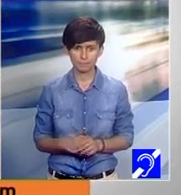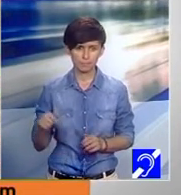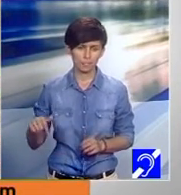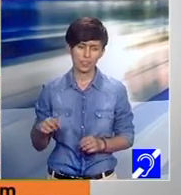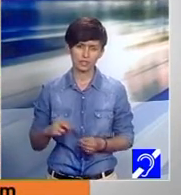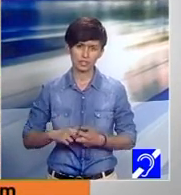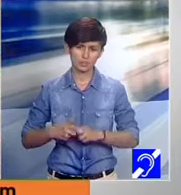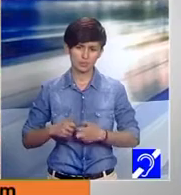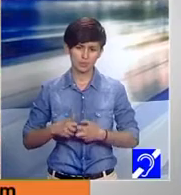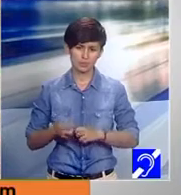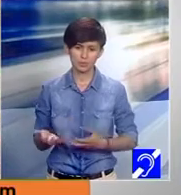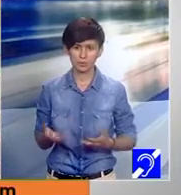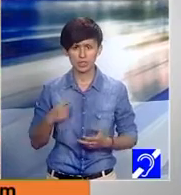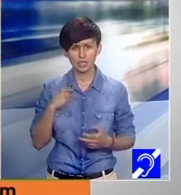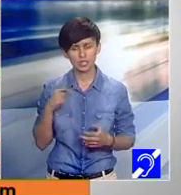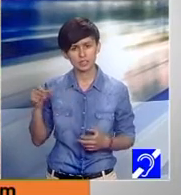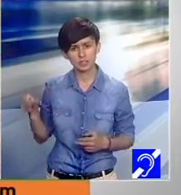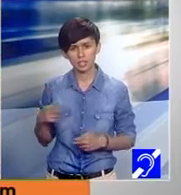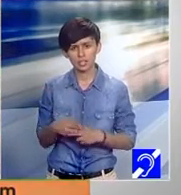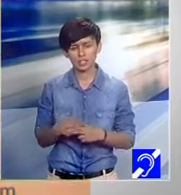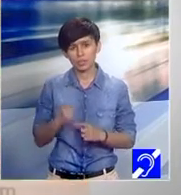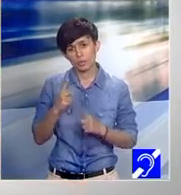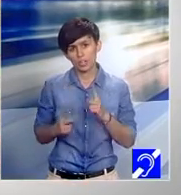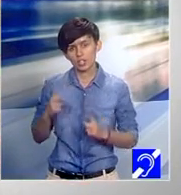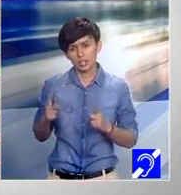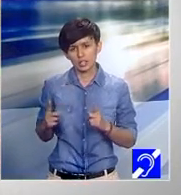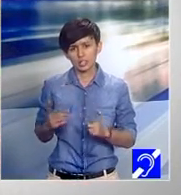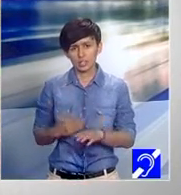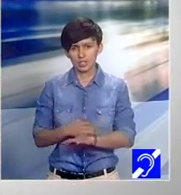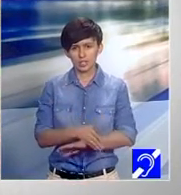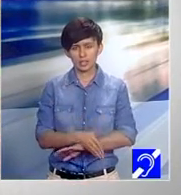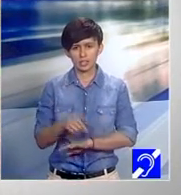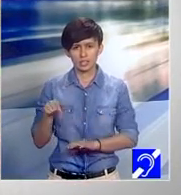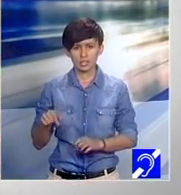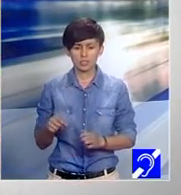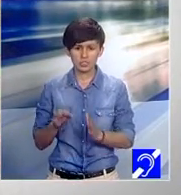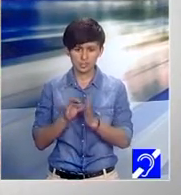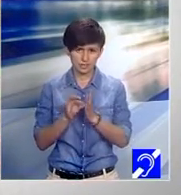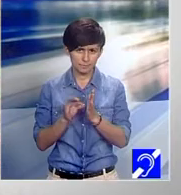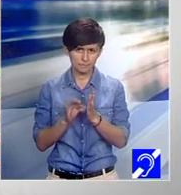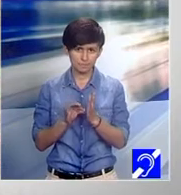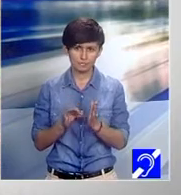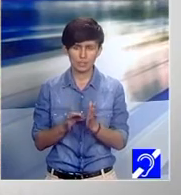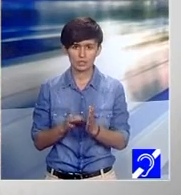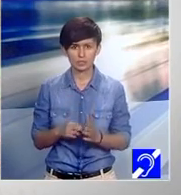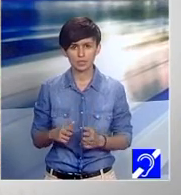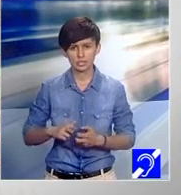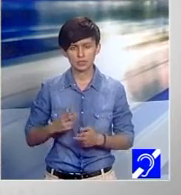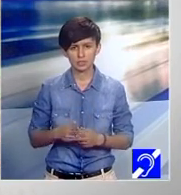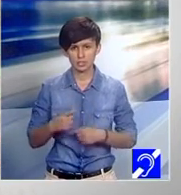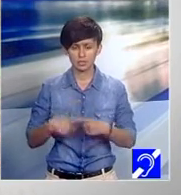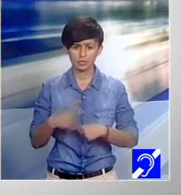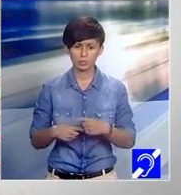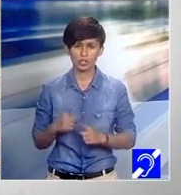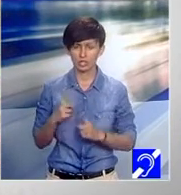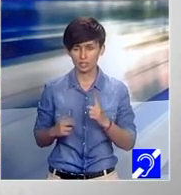afecțiune care, fiind o boală rară, intră în acest context de boală rară datorită faptului că în majoritatea țărilor cazurile sunt cam